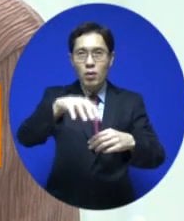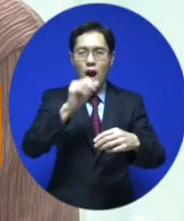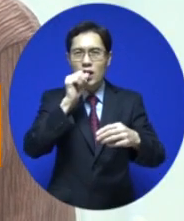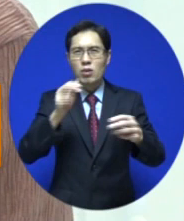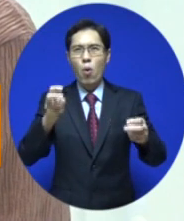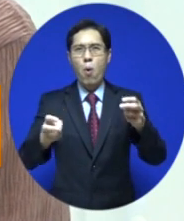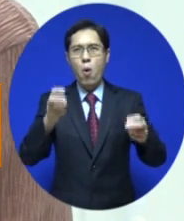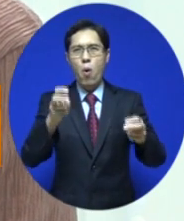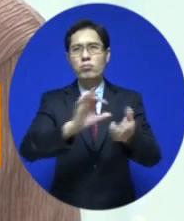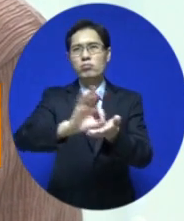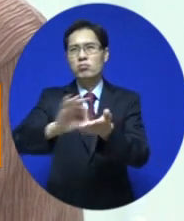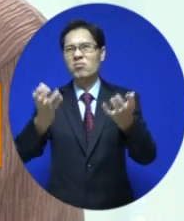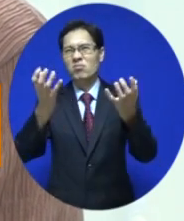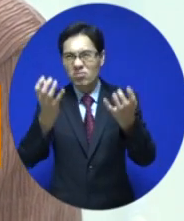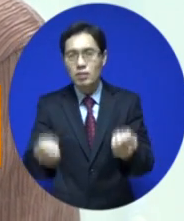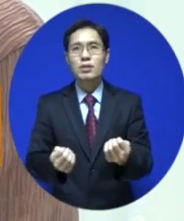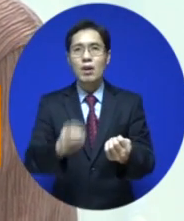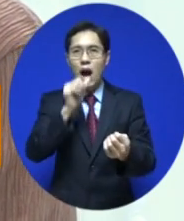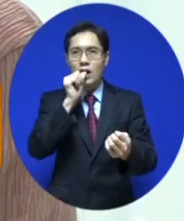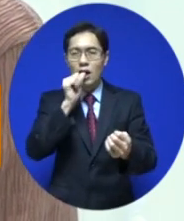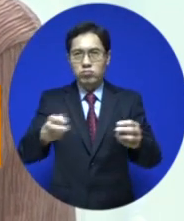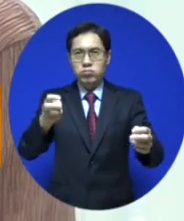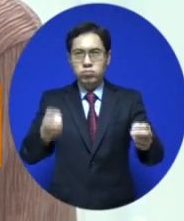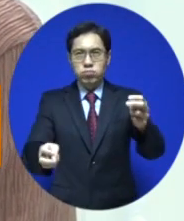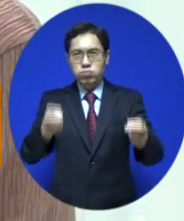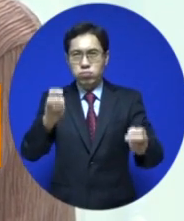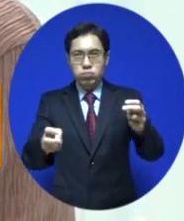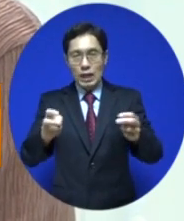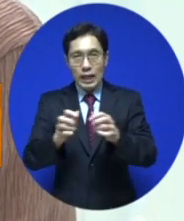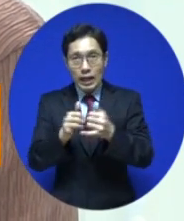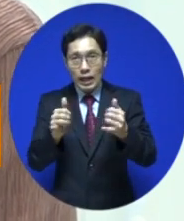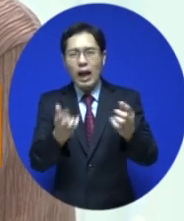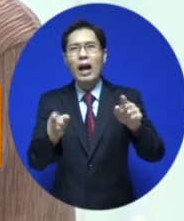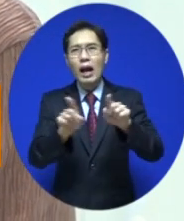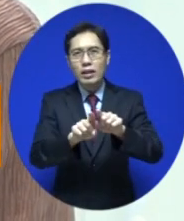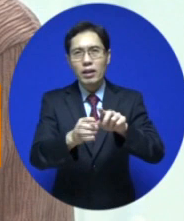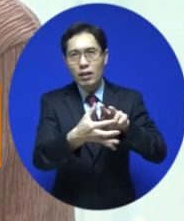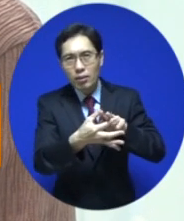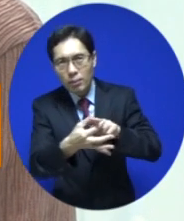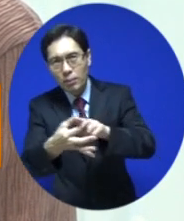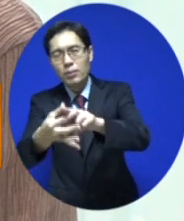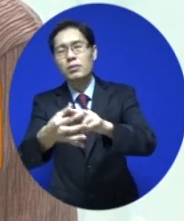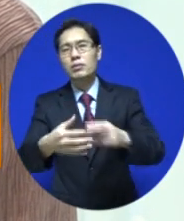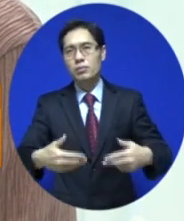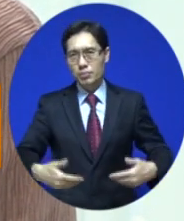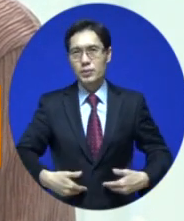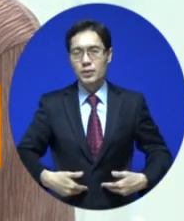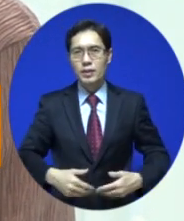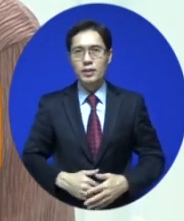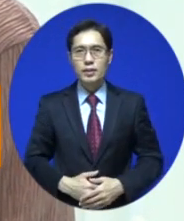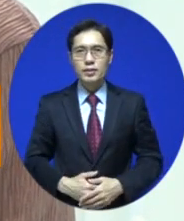로봇이 들어왔고 또 이 로봇은 이제는 협력 로봇으로 인간과 함께 하는 것으로 발전하고